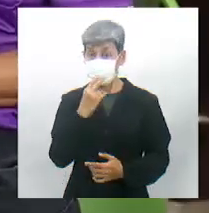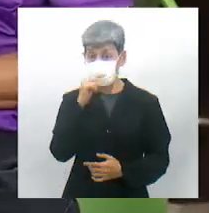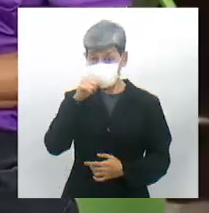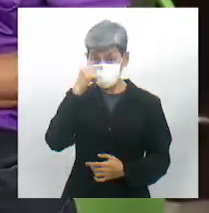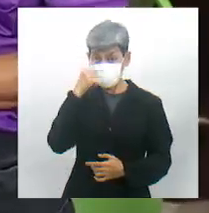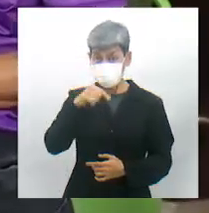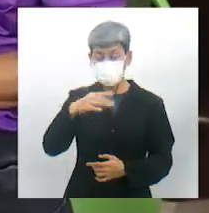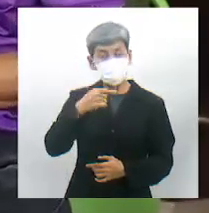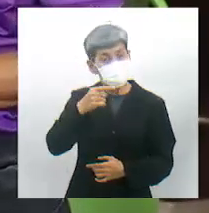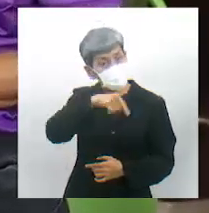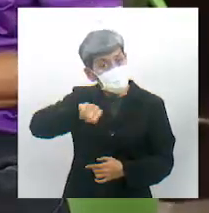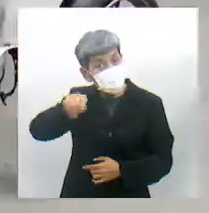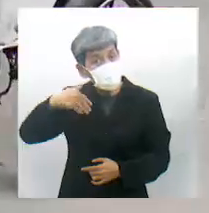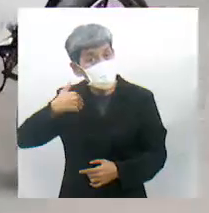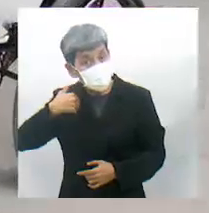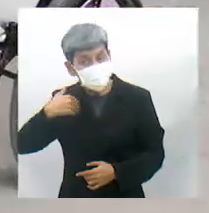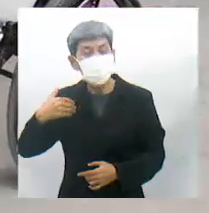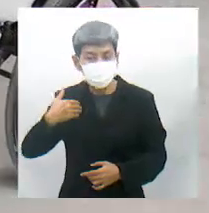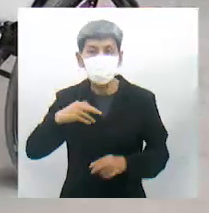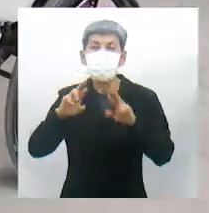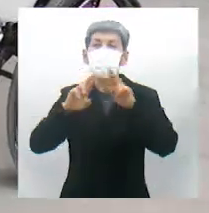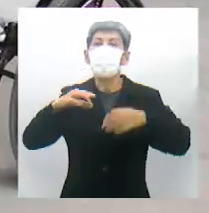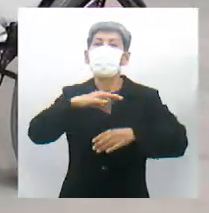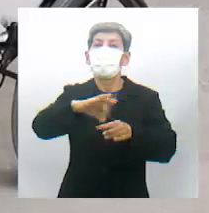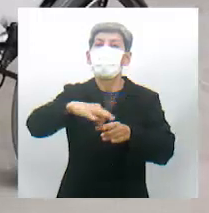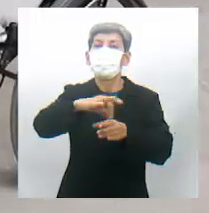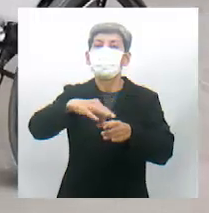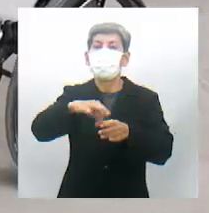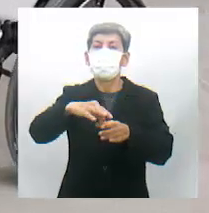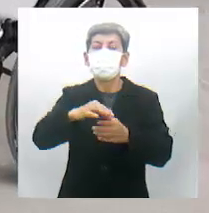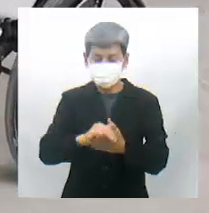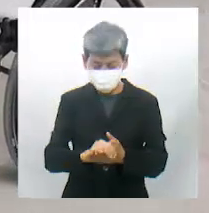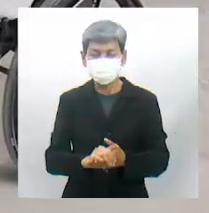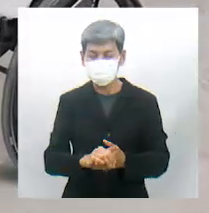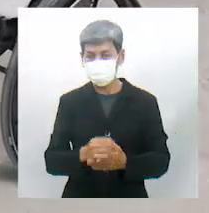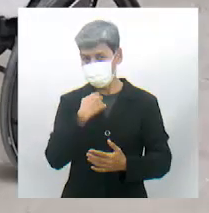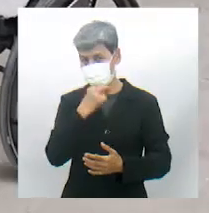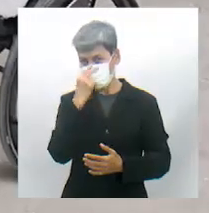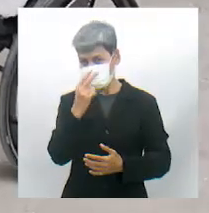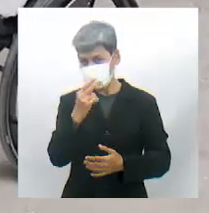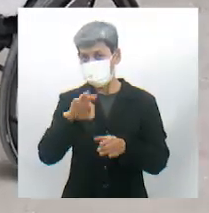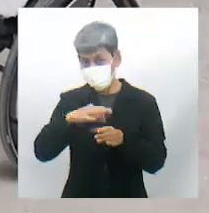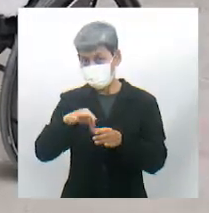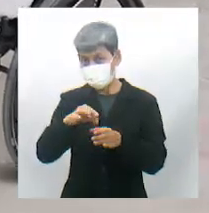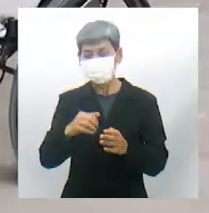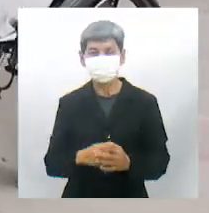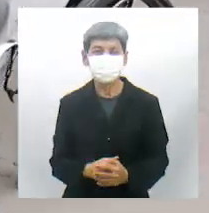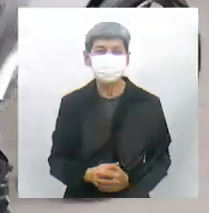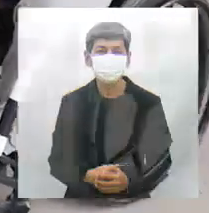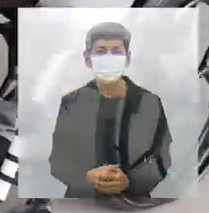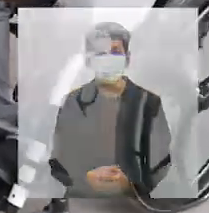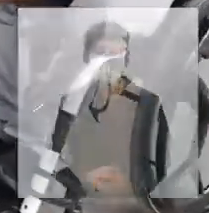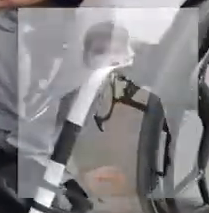รงนี้แล้วเนี่ยเรามีอะไรอีกไหมครับ มีร้านกาแฟ ร้านกาแฟ ครับผม ไปคุณผู้ชมเดี๋ยวเราไปทานกาแฟกันดีกว่าครับ